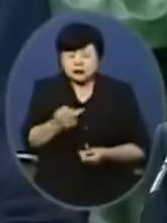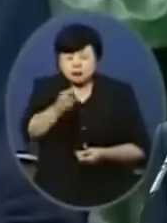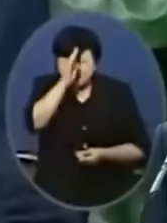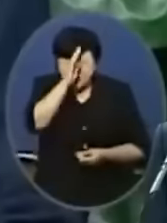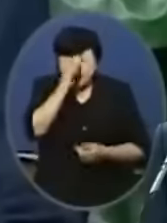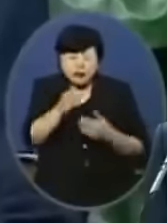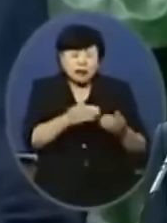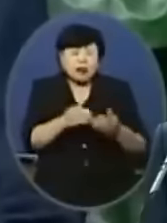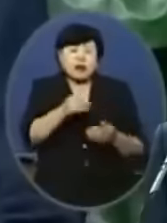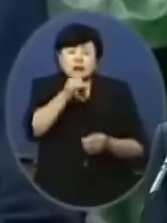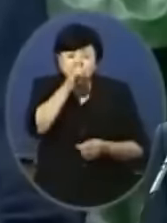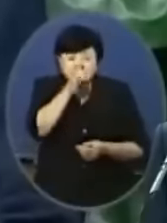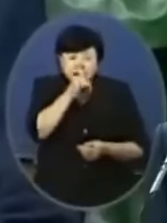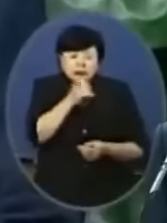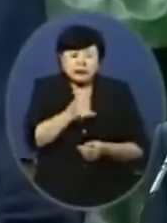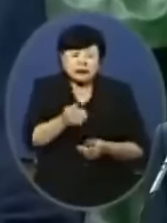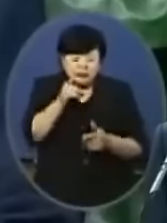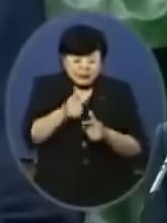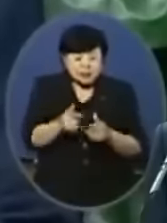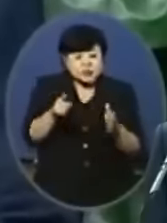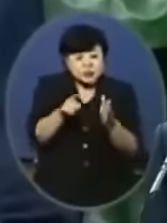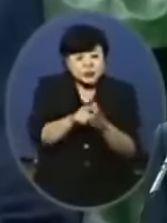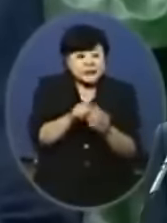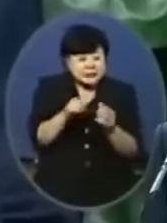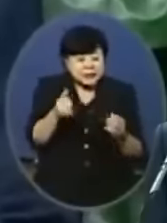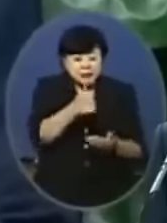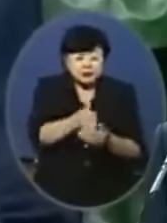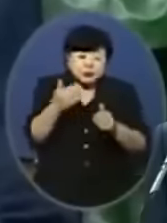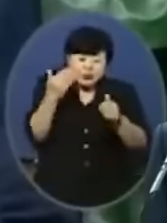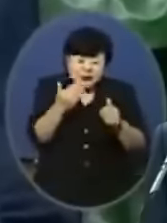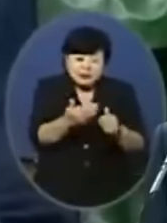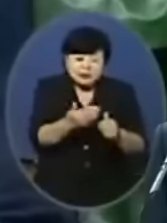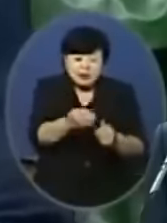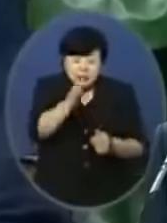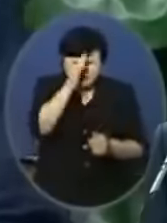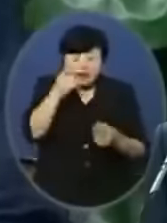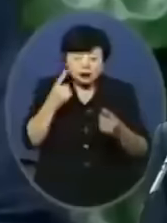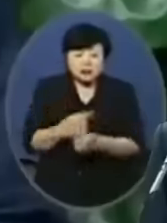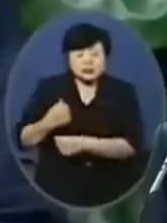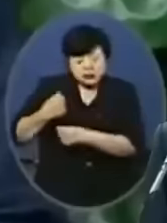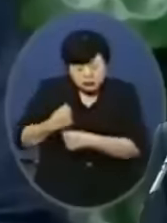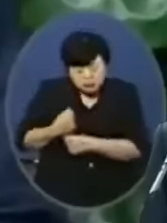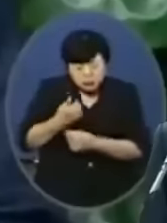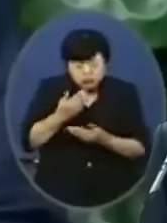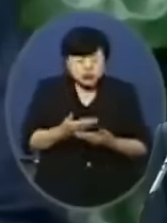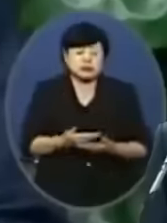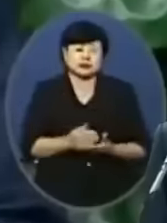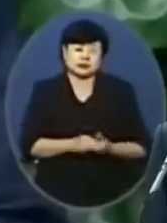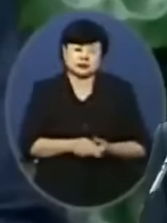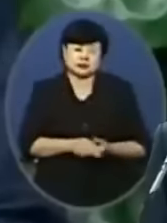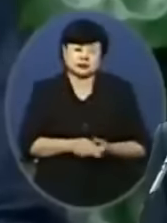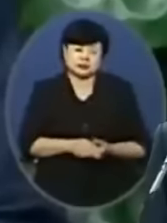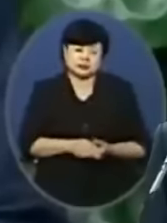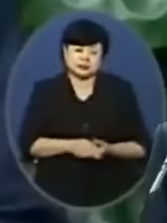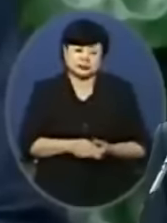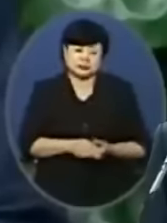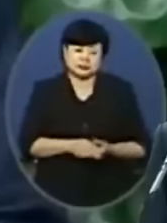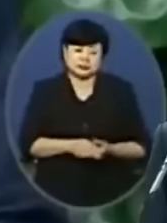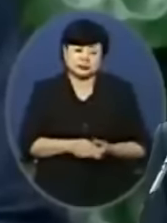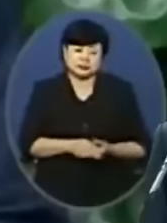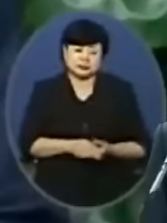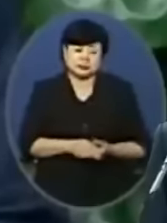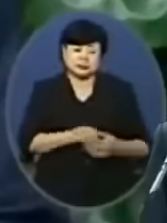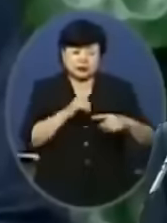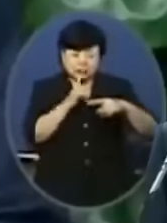돼요. 그런데 예수 믿는 사람은 주님께서 병을 대신 짊어져 주겠다. 이것도